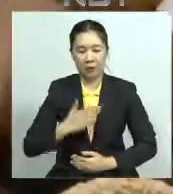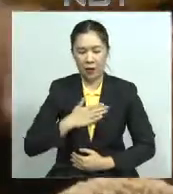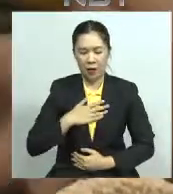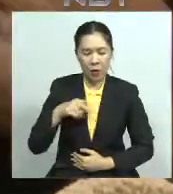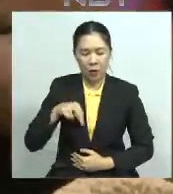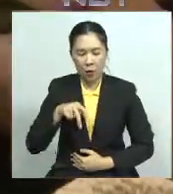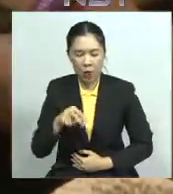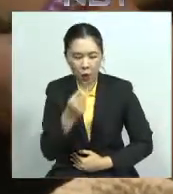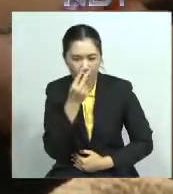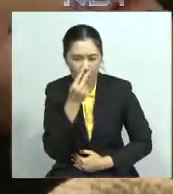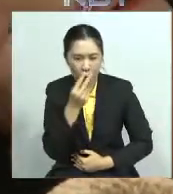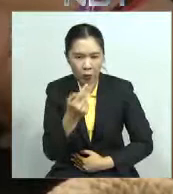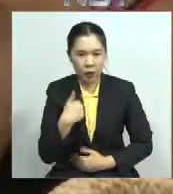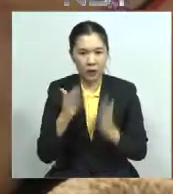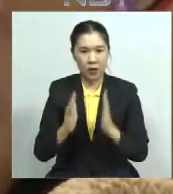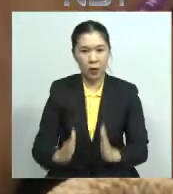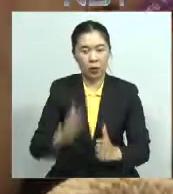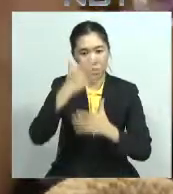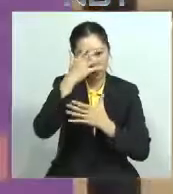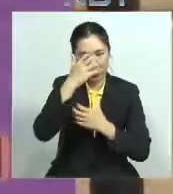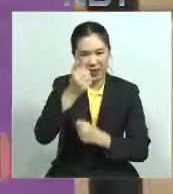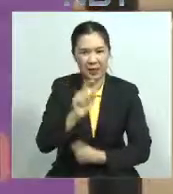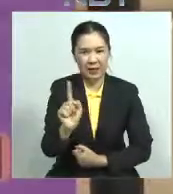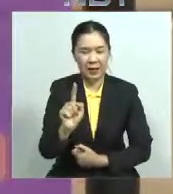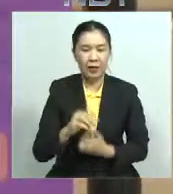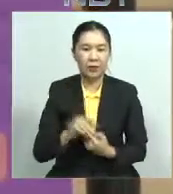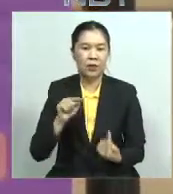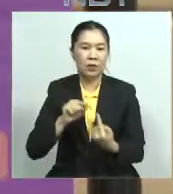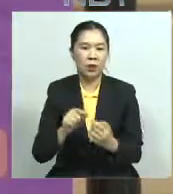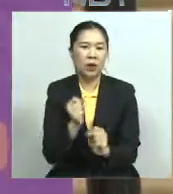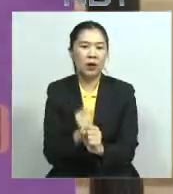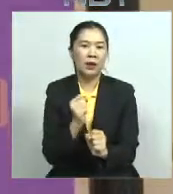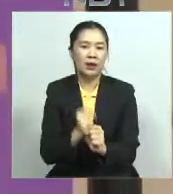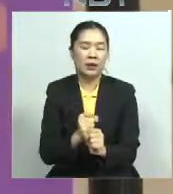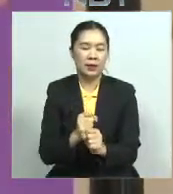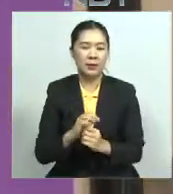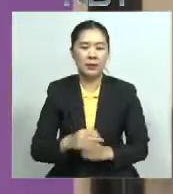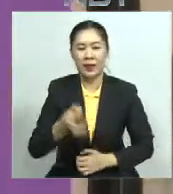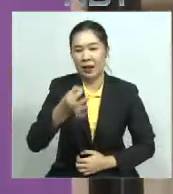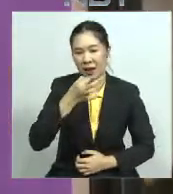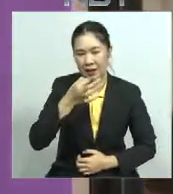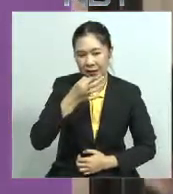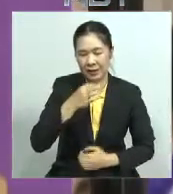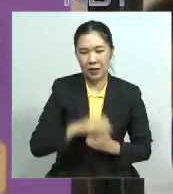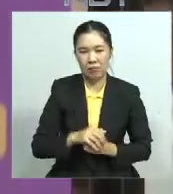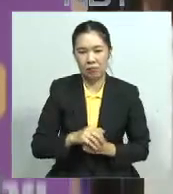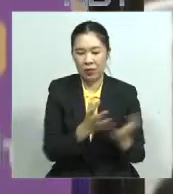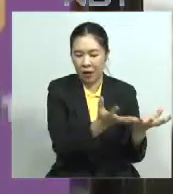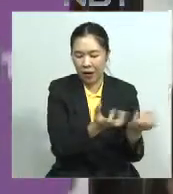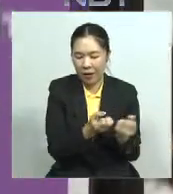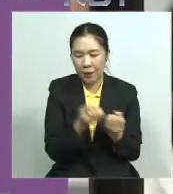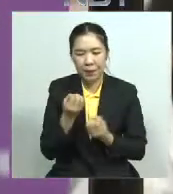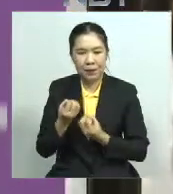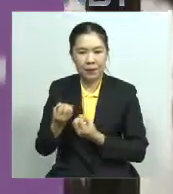ะครับไฮไลท์ผู้สนใจที่ต้องบอกว่าล้นๆเลยนะครับก็คือการสาธิตการทำอาชีพและรูปแบบการรับงานไปทำที่บ้